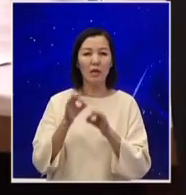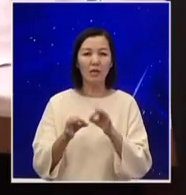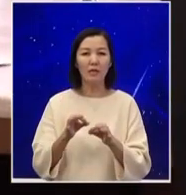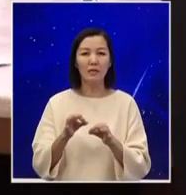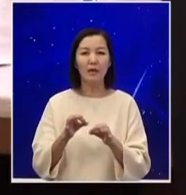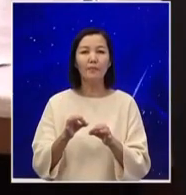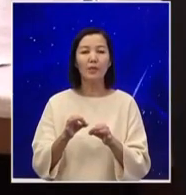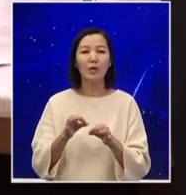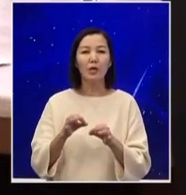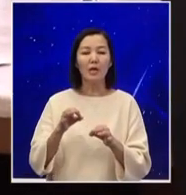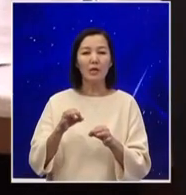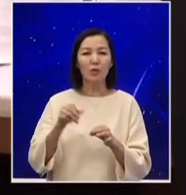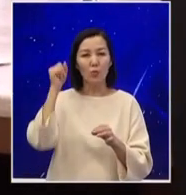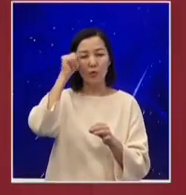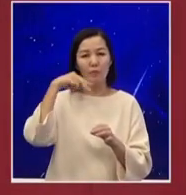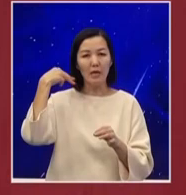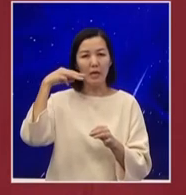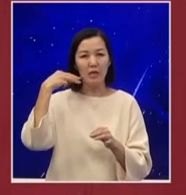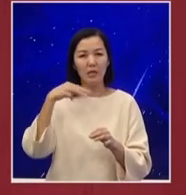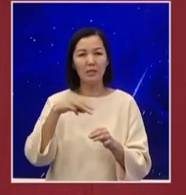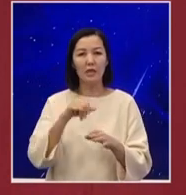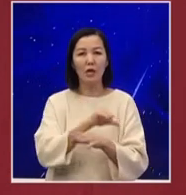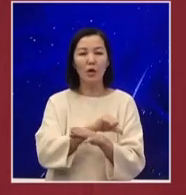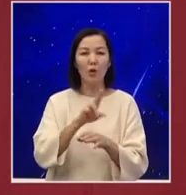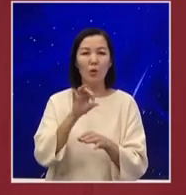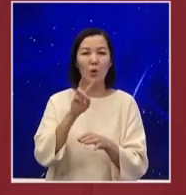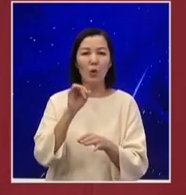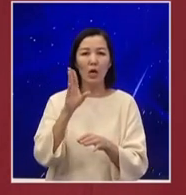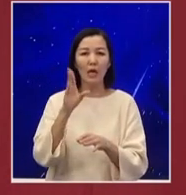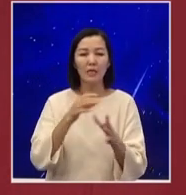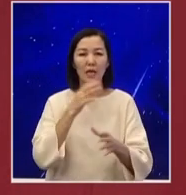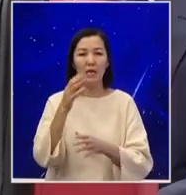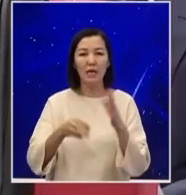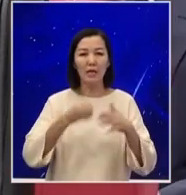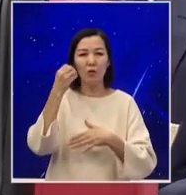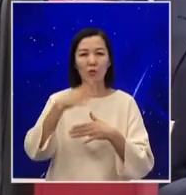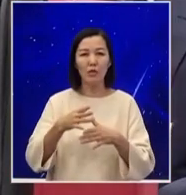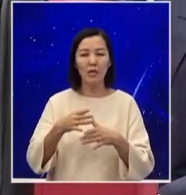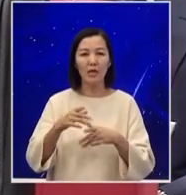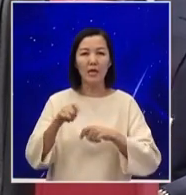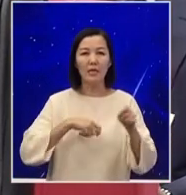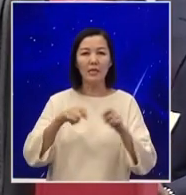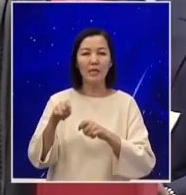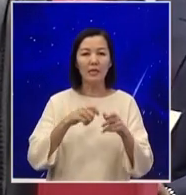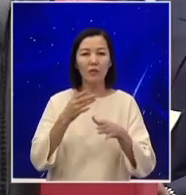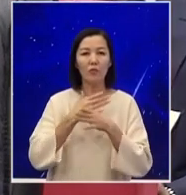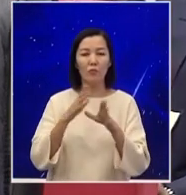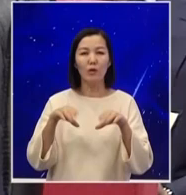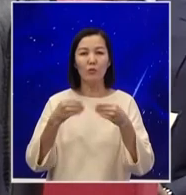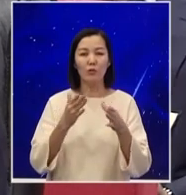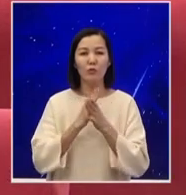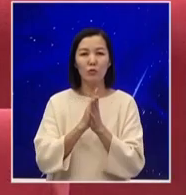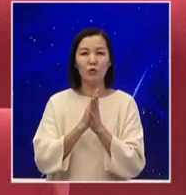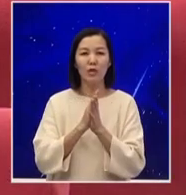Өз кезегінде өзбек елшісі Қорғас Шығыс ынтымақтастық халықаралық орталығы арқылы тауар транзитіне көмек көрсетуді сұрады.